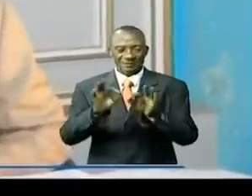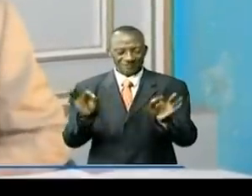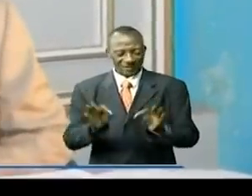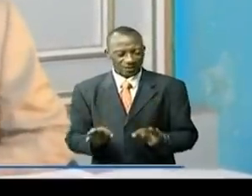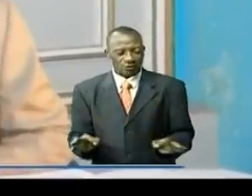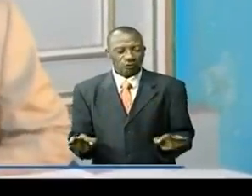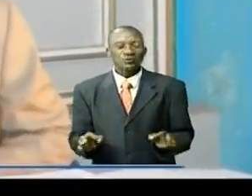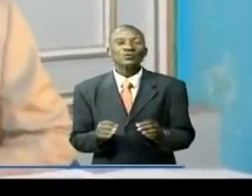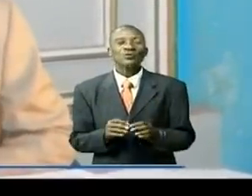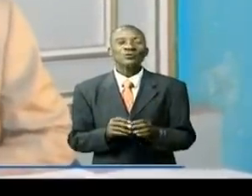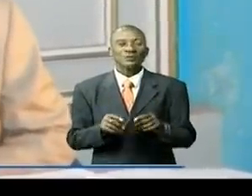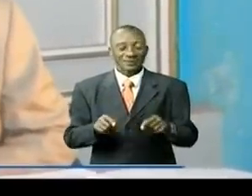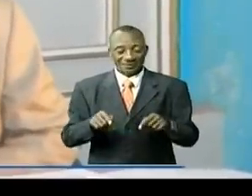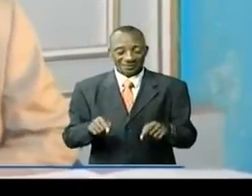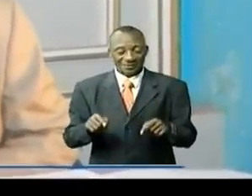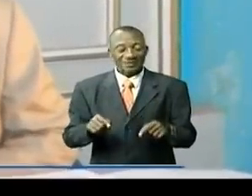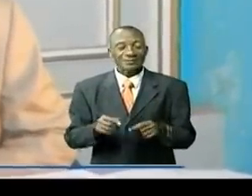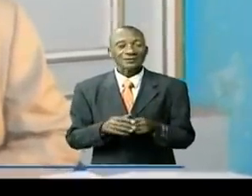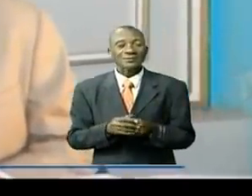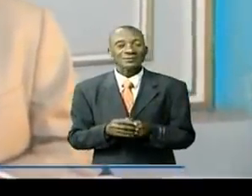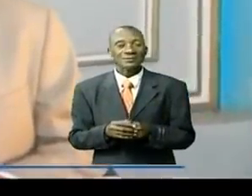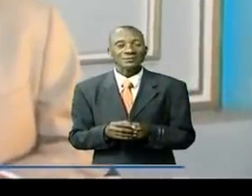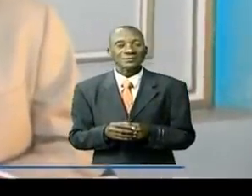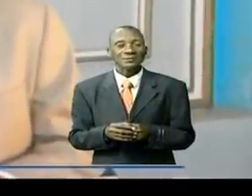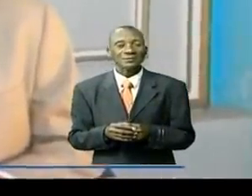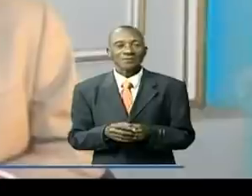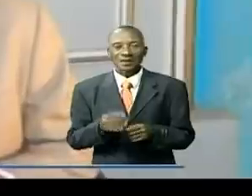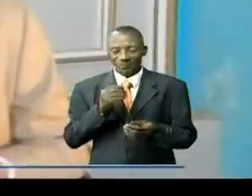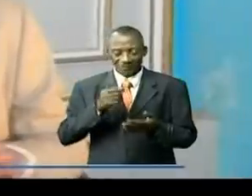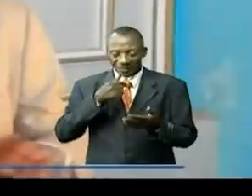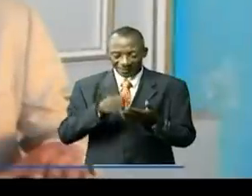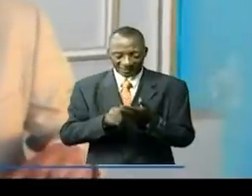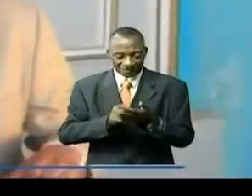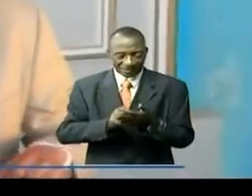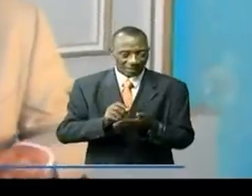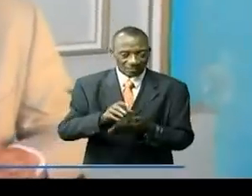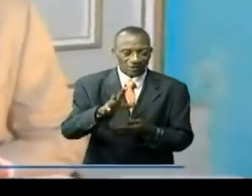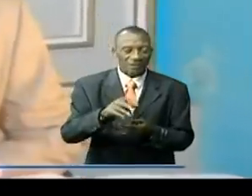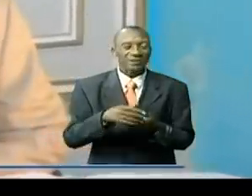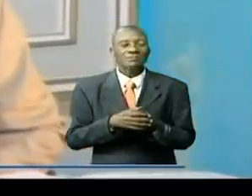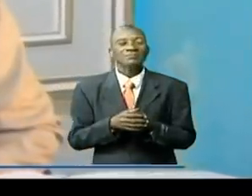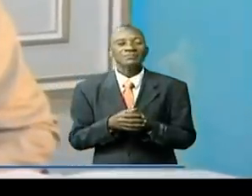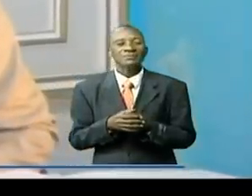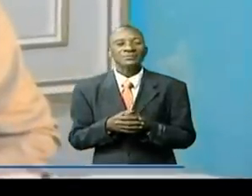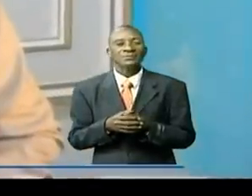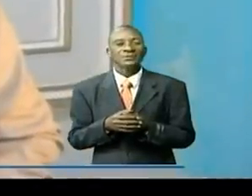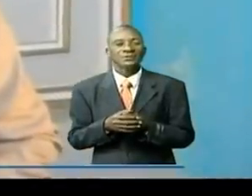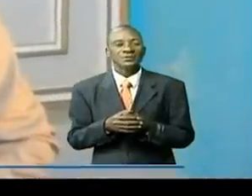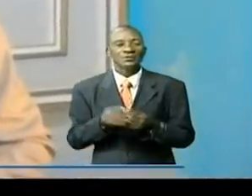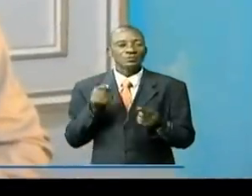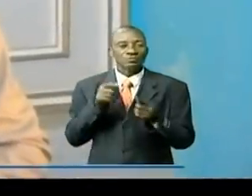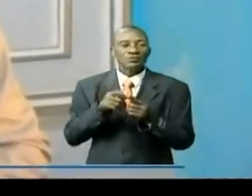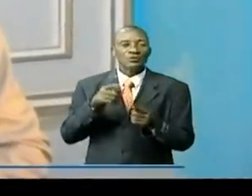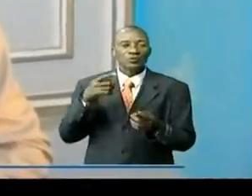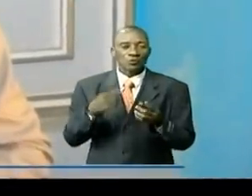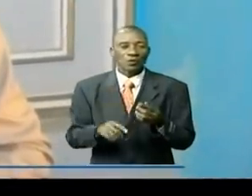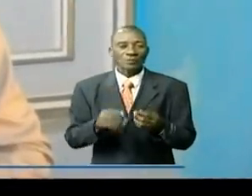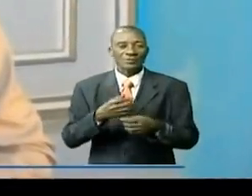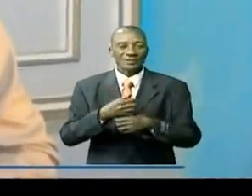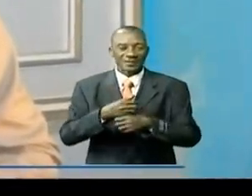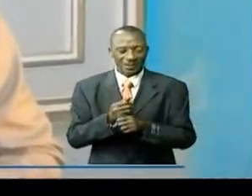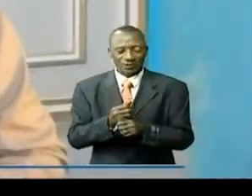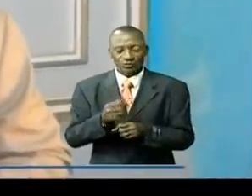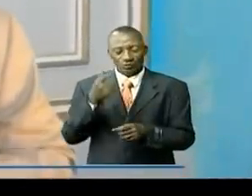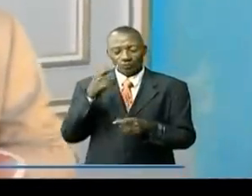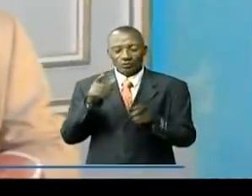aux différents gouverneurs de province avec comme objet renforcement de capacité et création des ligues